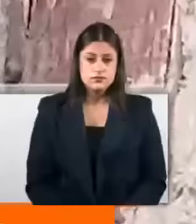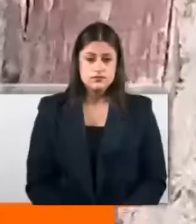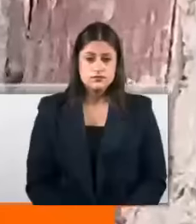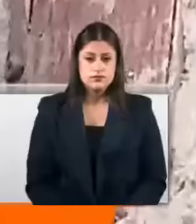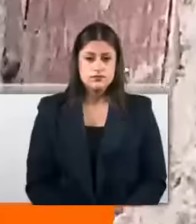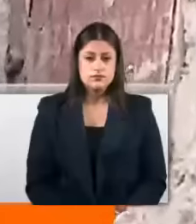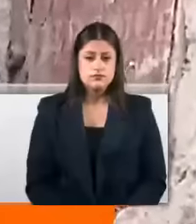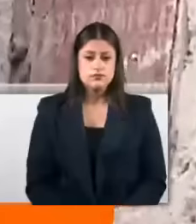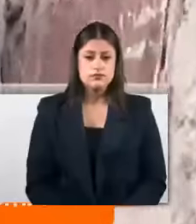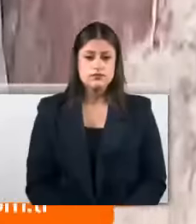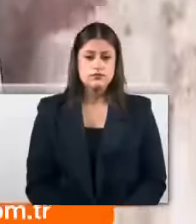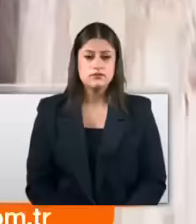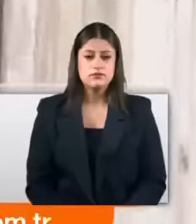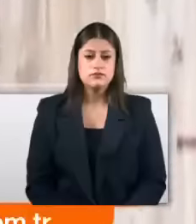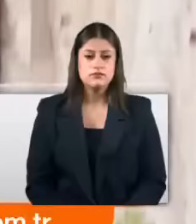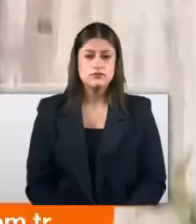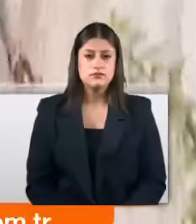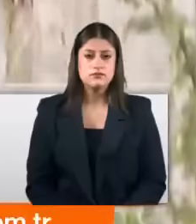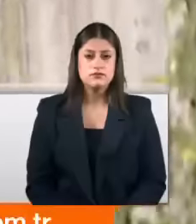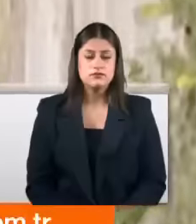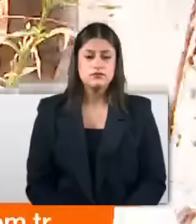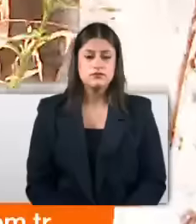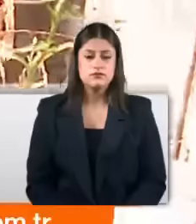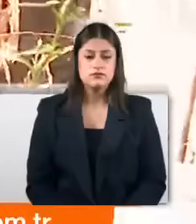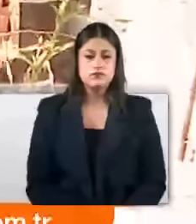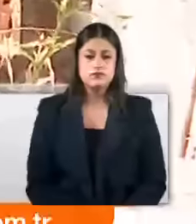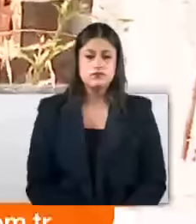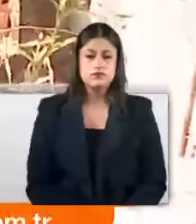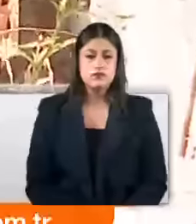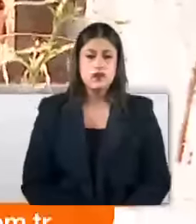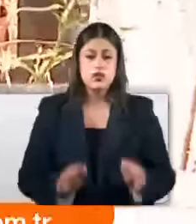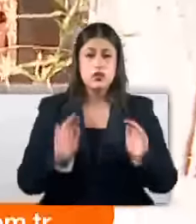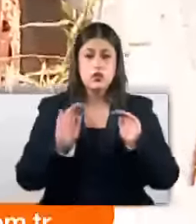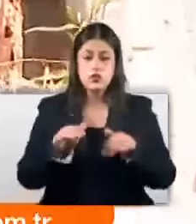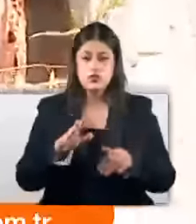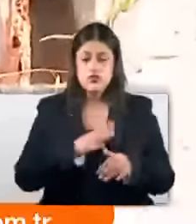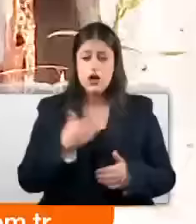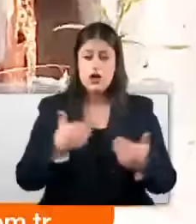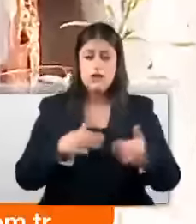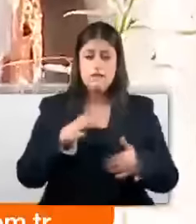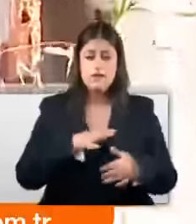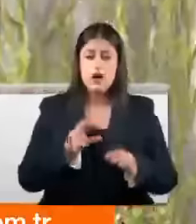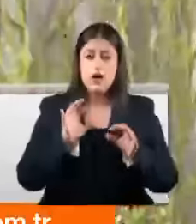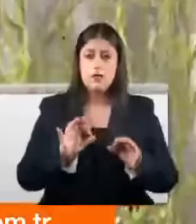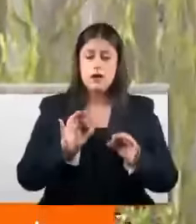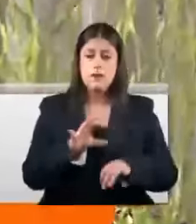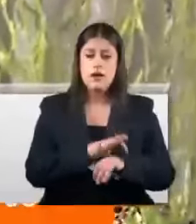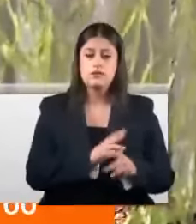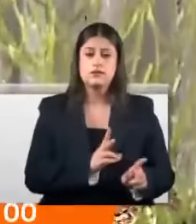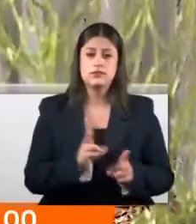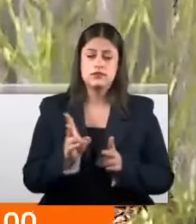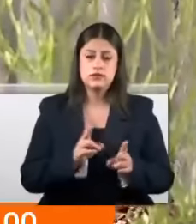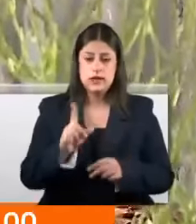takıldı bacağına? Platin var. Bu sebepten? Evet. Bir buçuk sene önce. Düşüyorlar, yaralanıyorlar, sürekli hastanelik oluyorlar. Tek